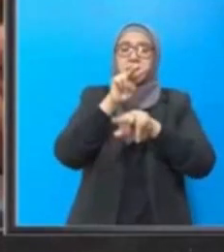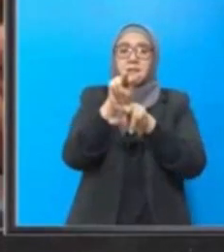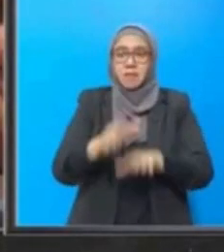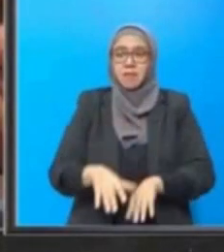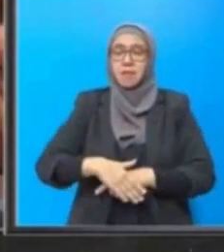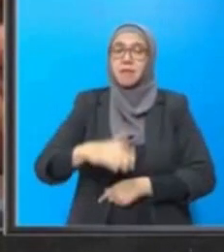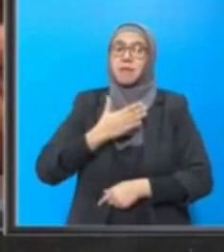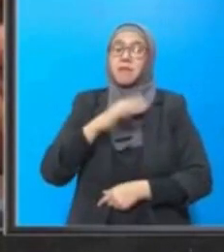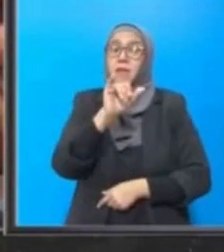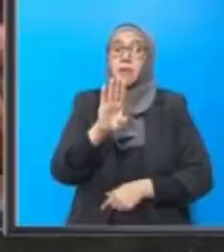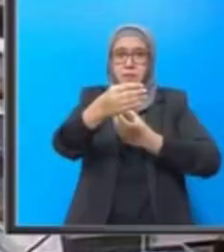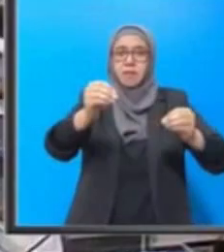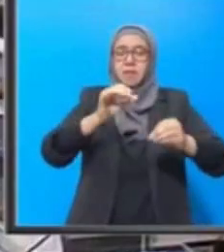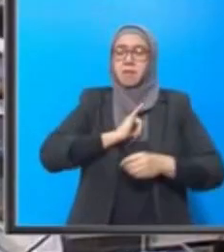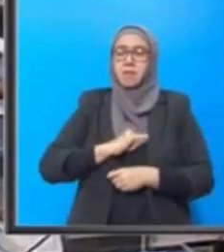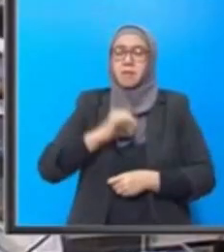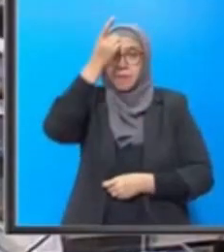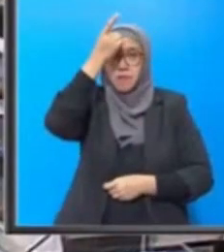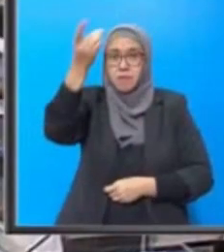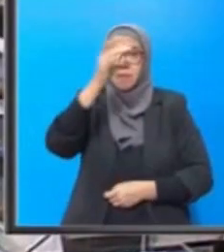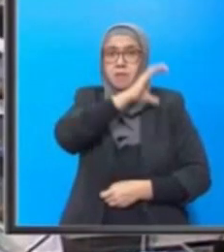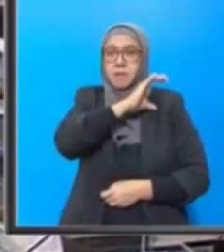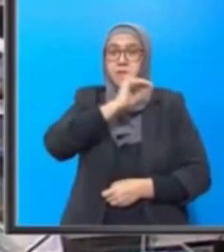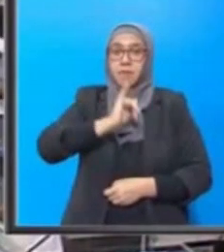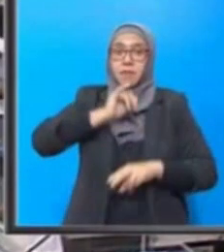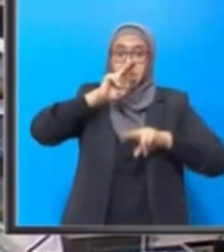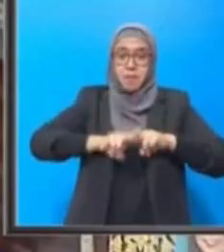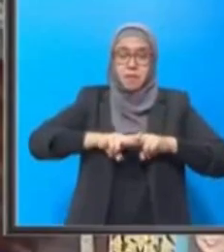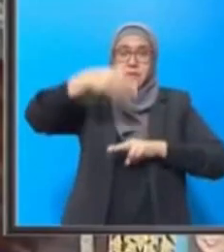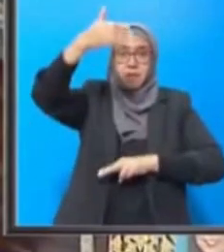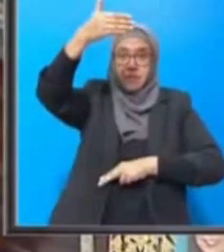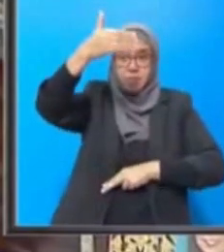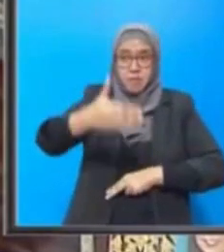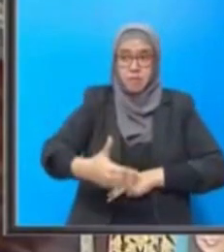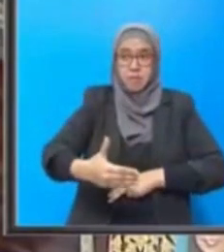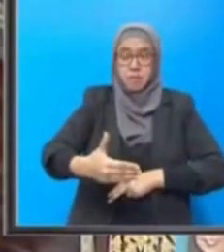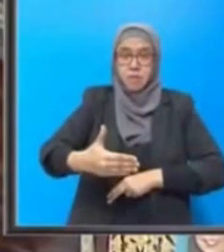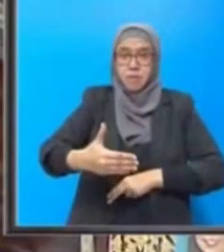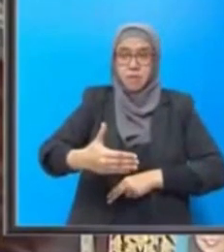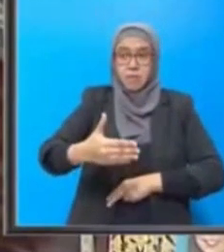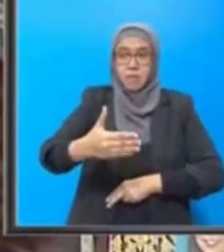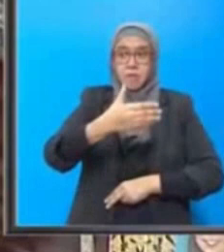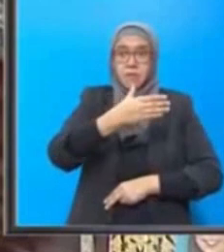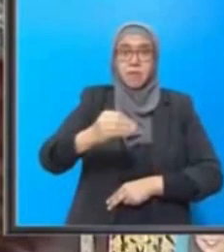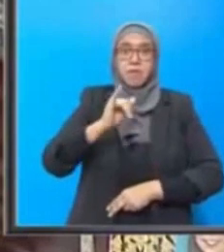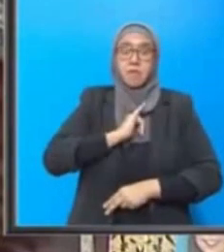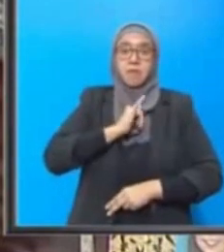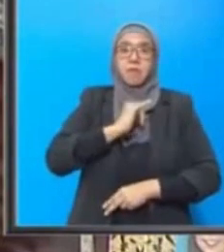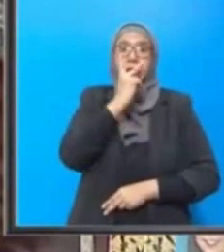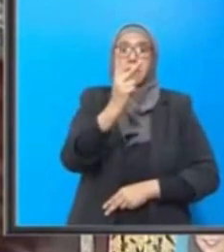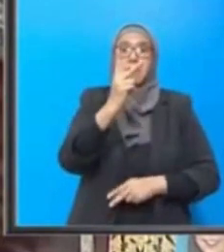silakan kedatangan dalam office ada rezeki cepat Caranya lihat dengan